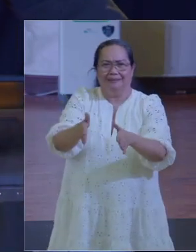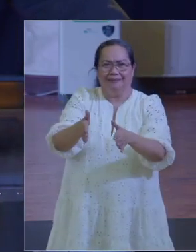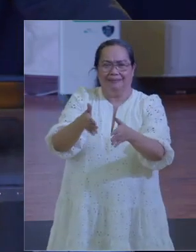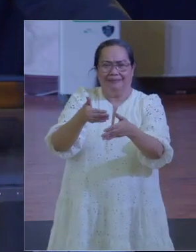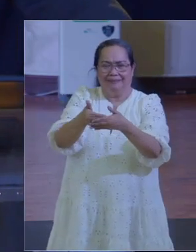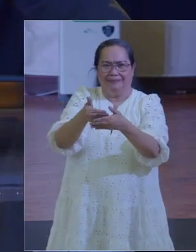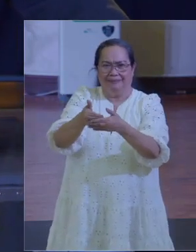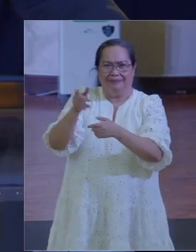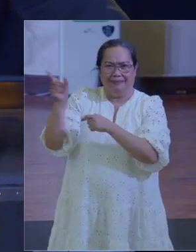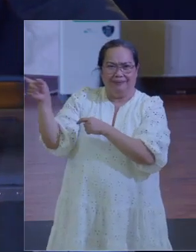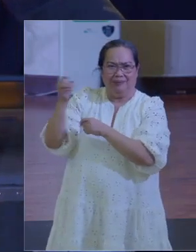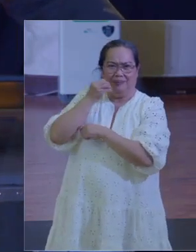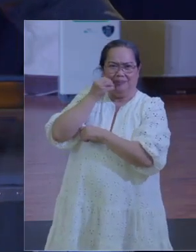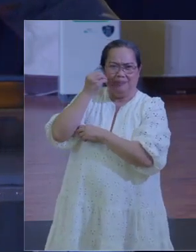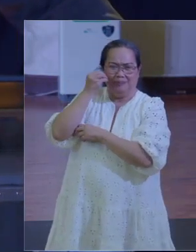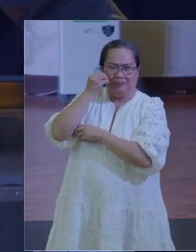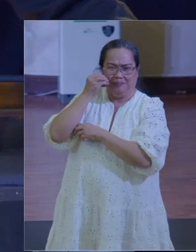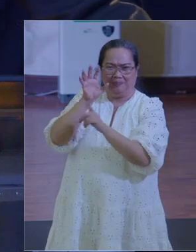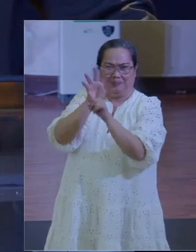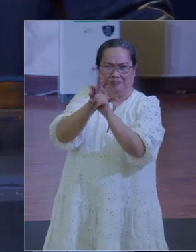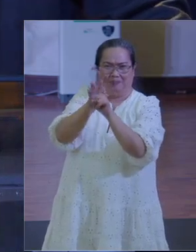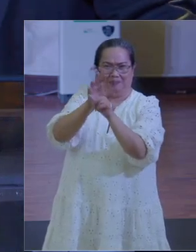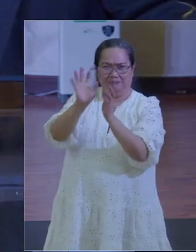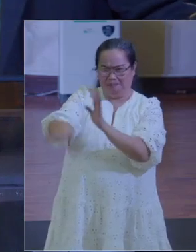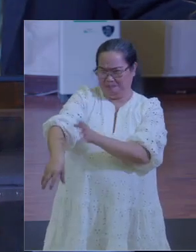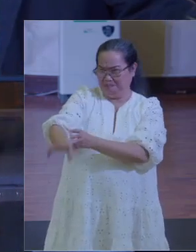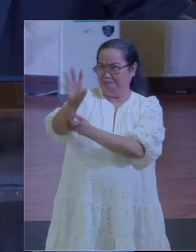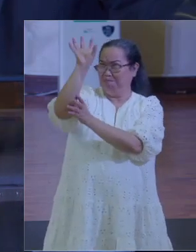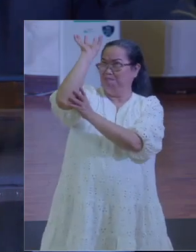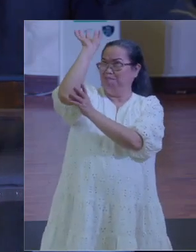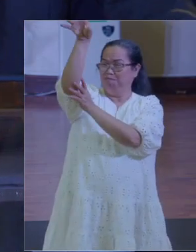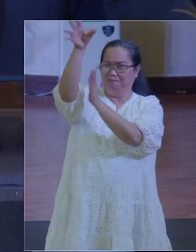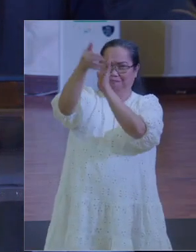amin. Well-known player, magaling sa basketball.